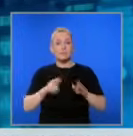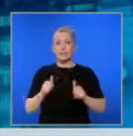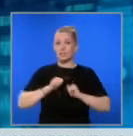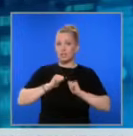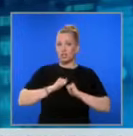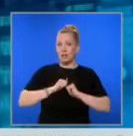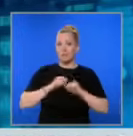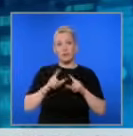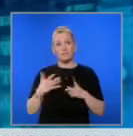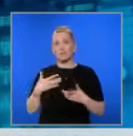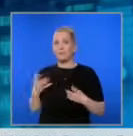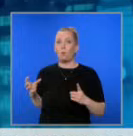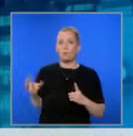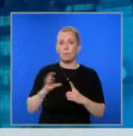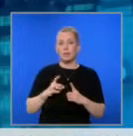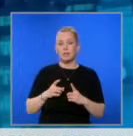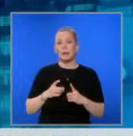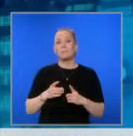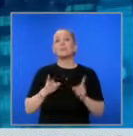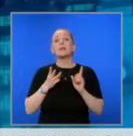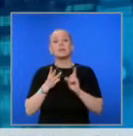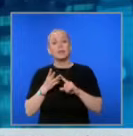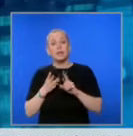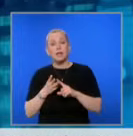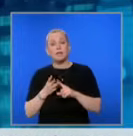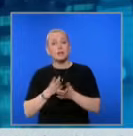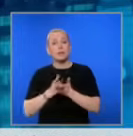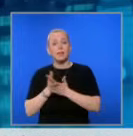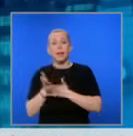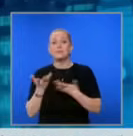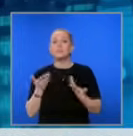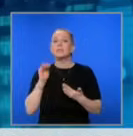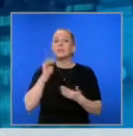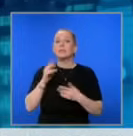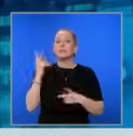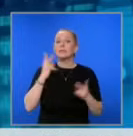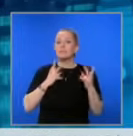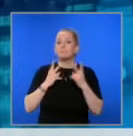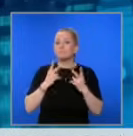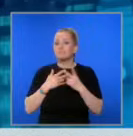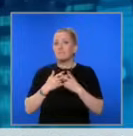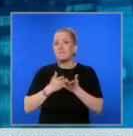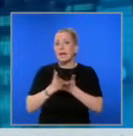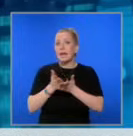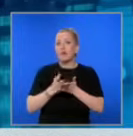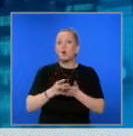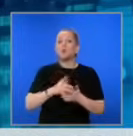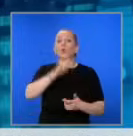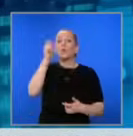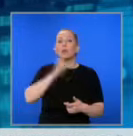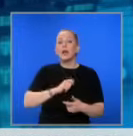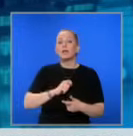има окупация, а това не е мир. Третият начин е по някакъв начин да бъде договорен вариант, при който Украйна да